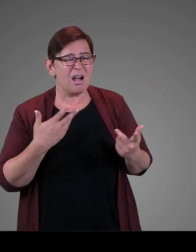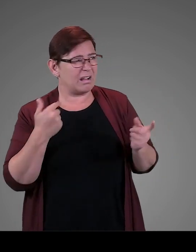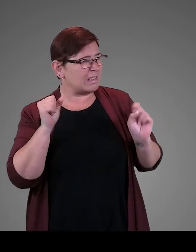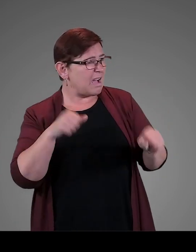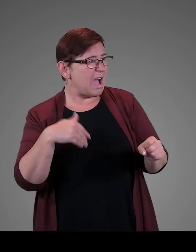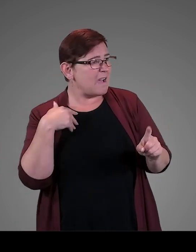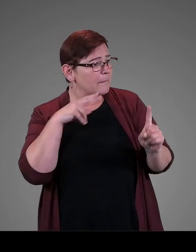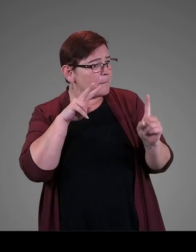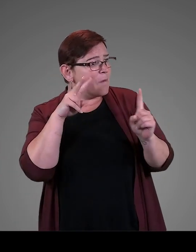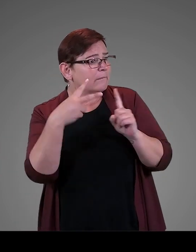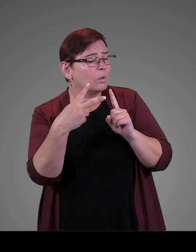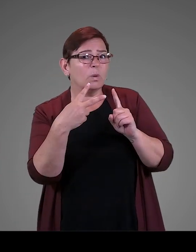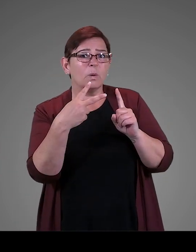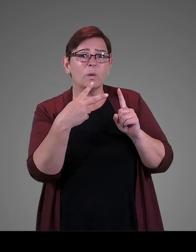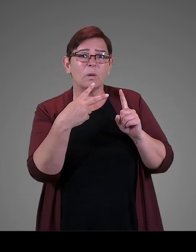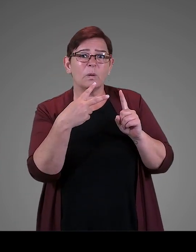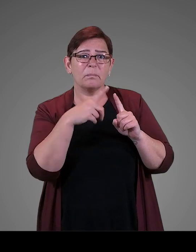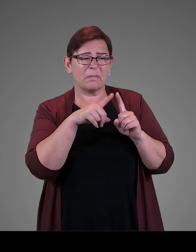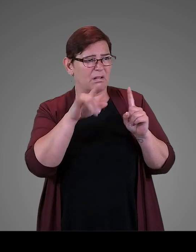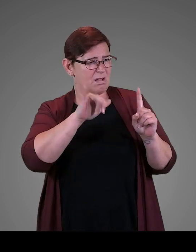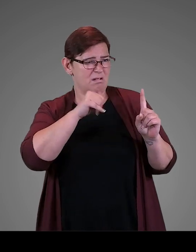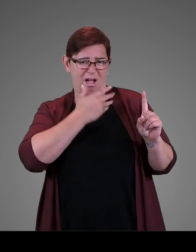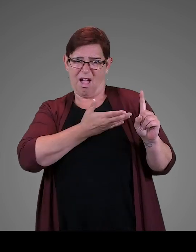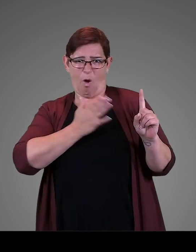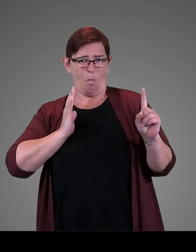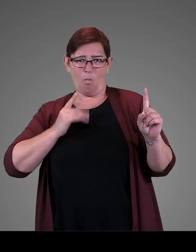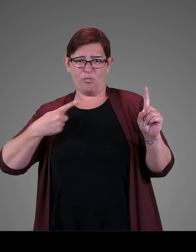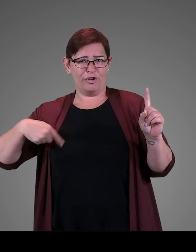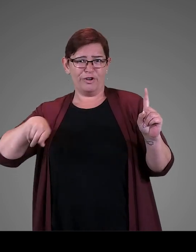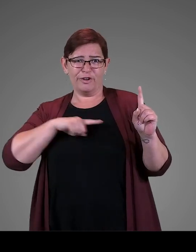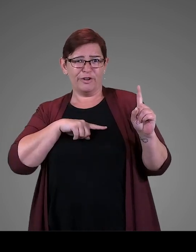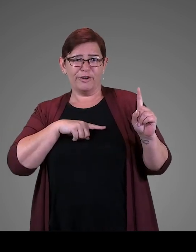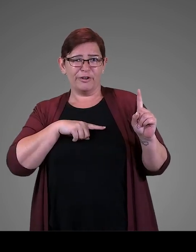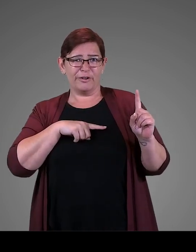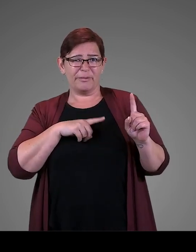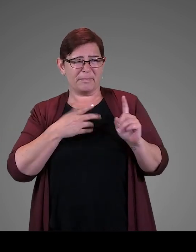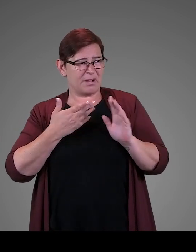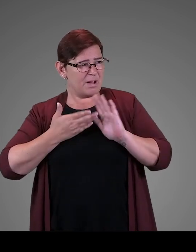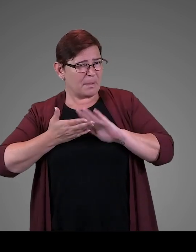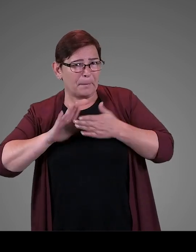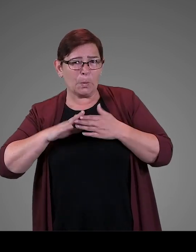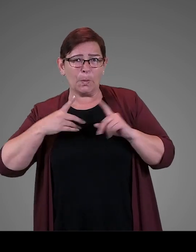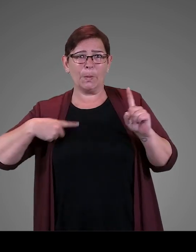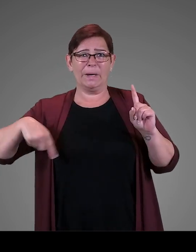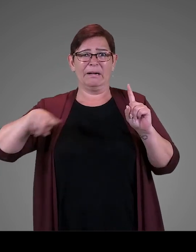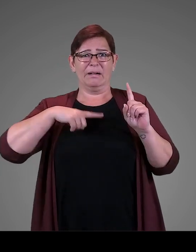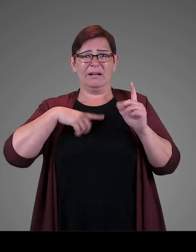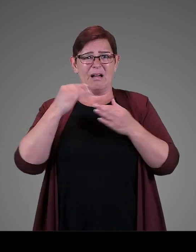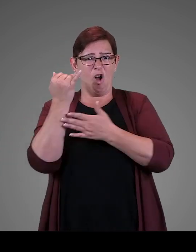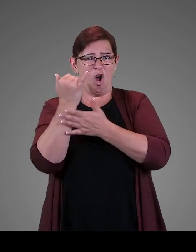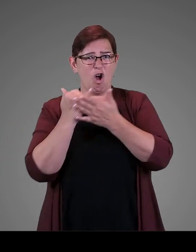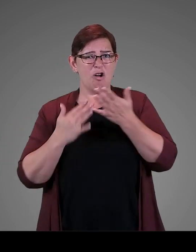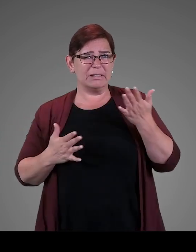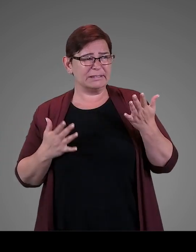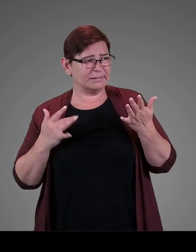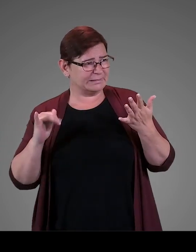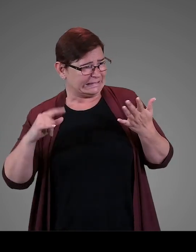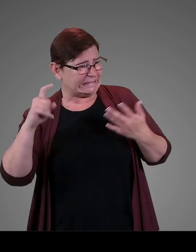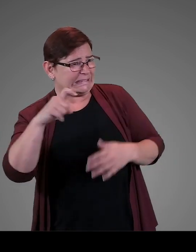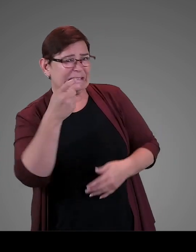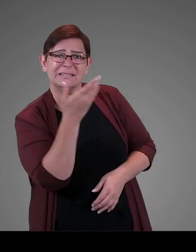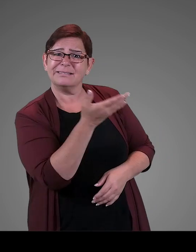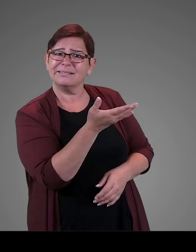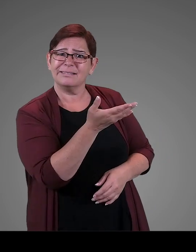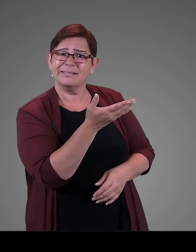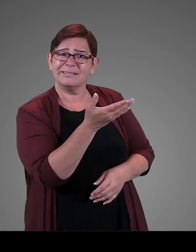venu à terme. Je trouve ça sidérant qu'on puisse avoir un point de vue qui n'est pas celui de nous, de notre communauté